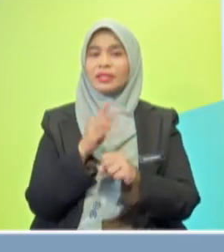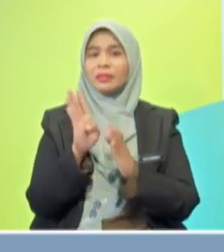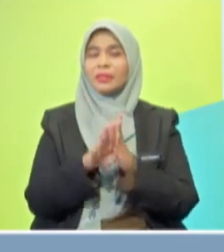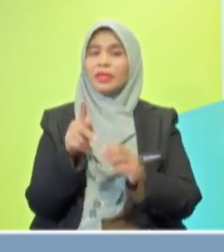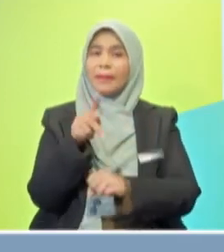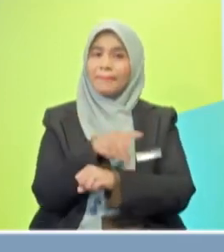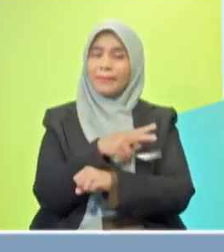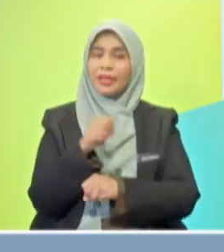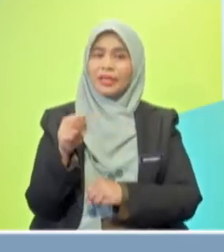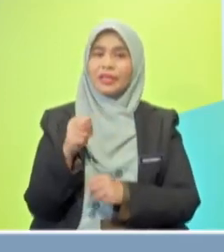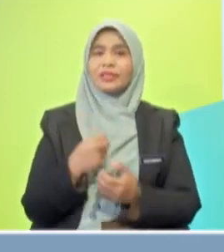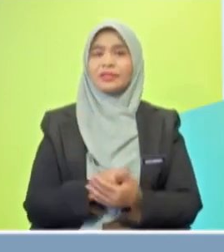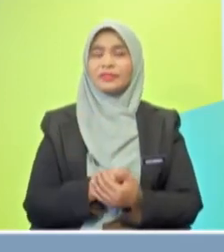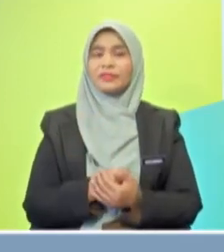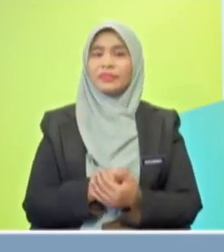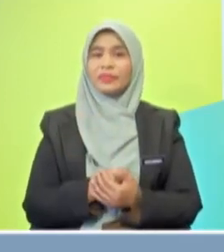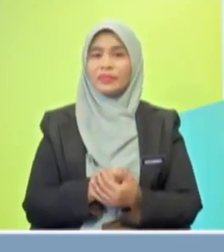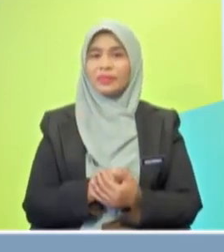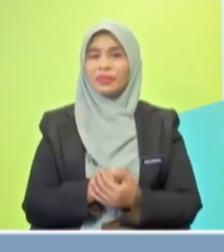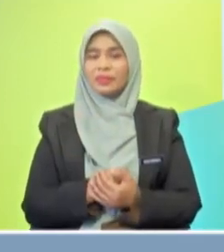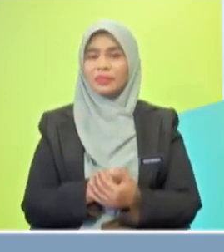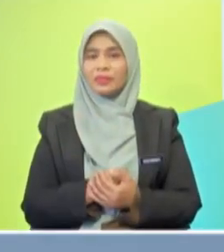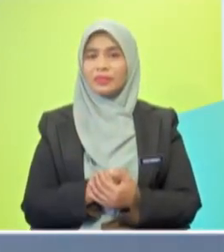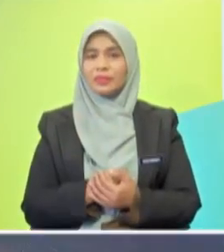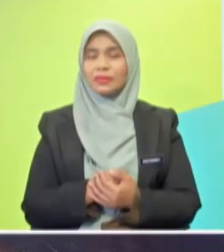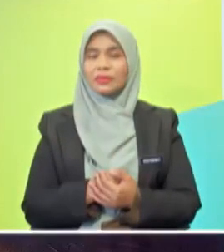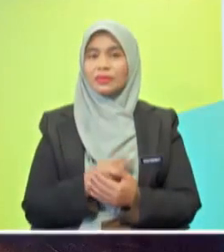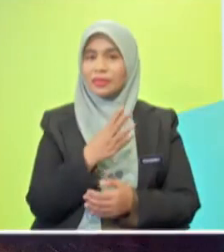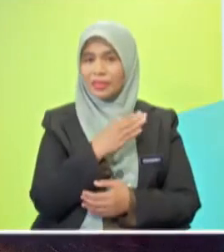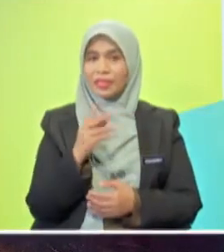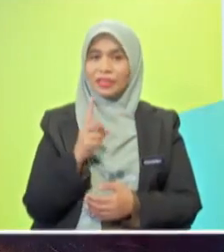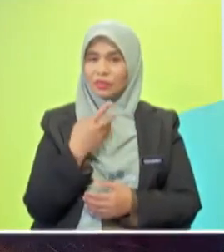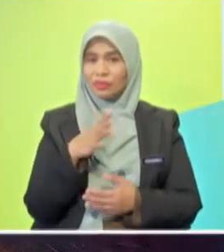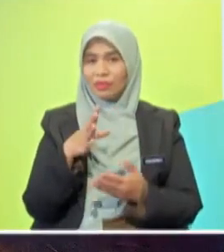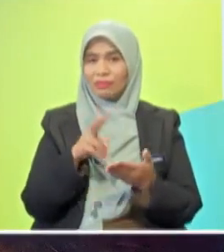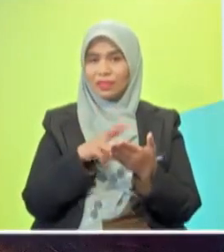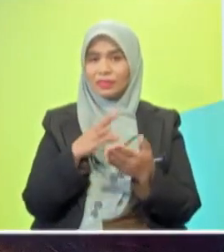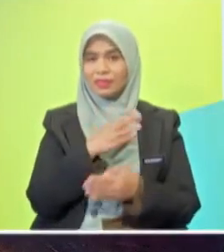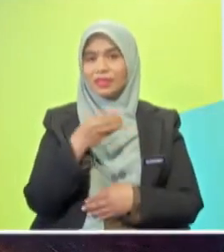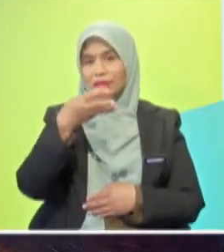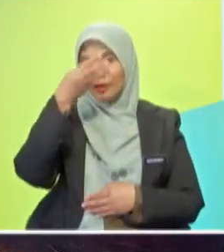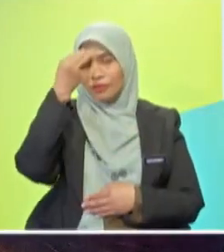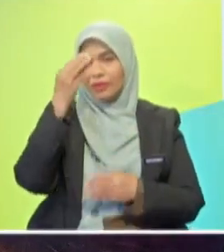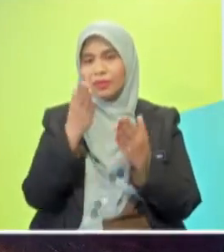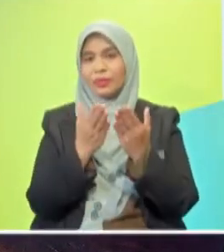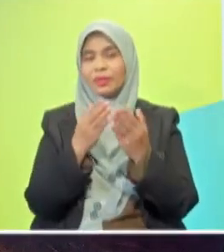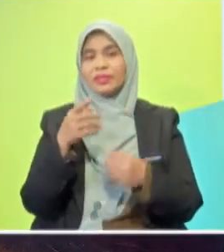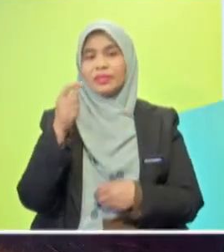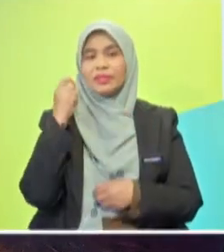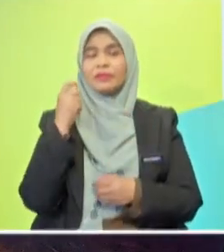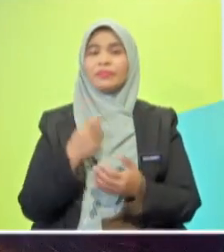seperti serban dan juga dan baju yang sempurna. Kita dah belajar, dah hafal tadi doa memakai dan membuka pakaian